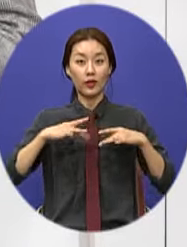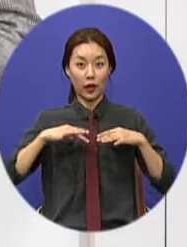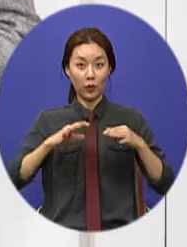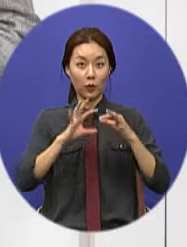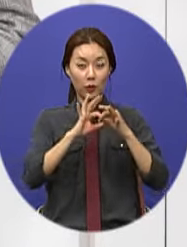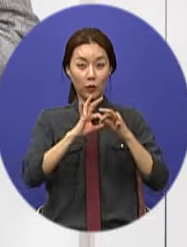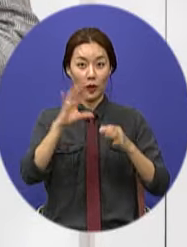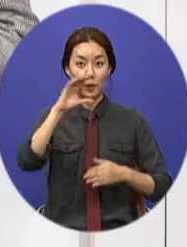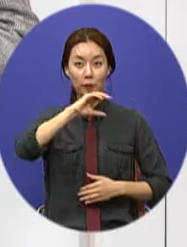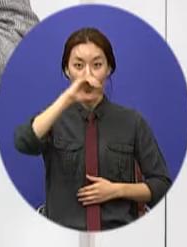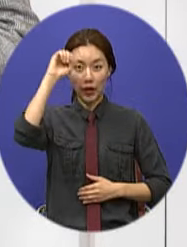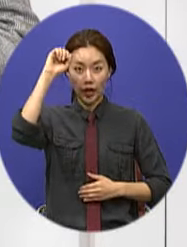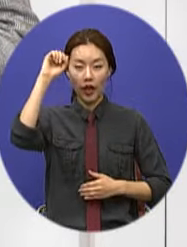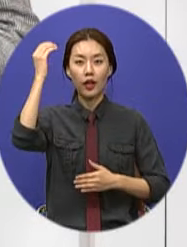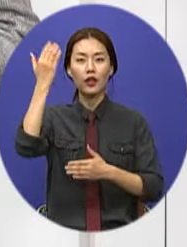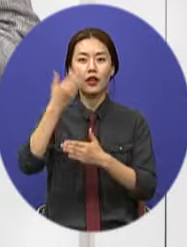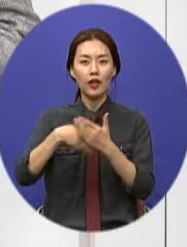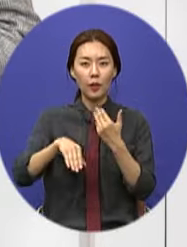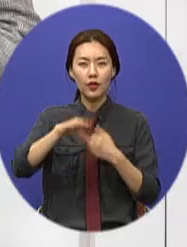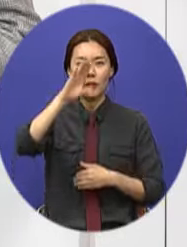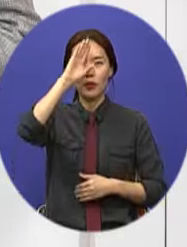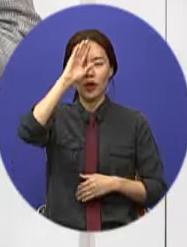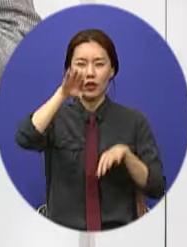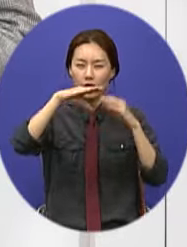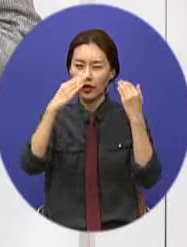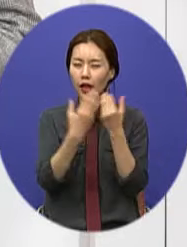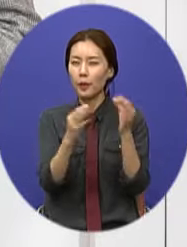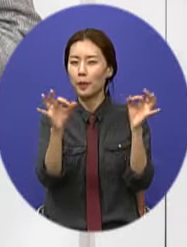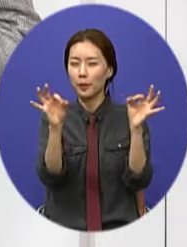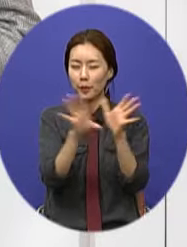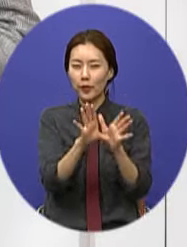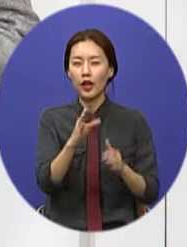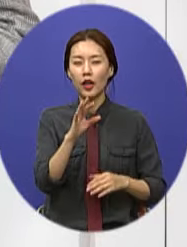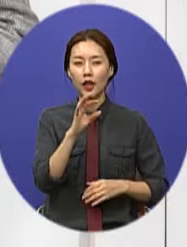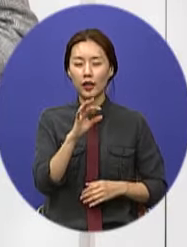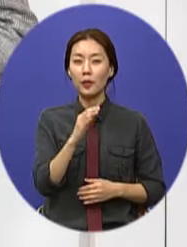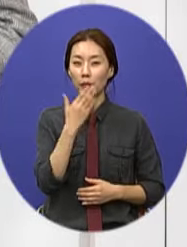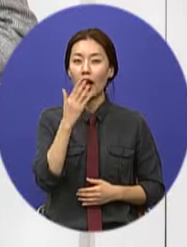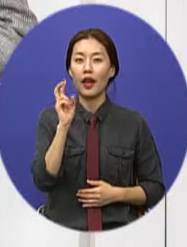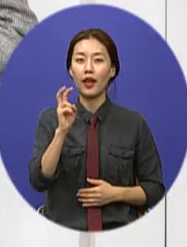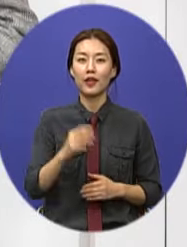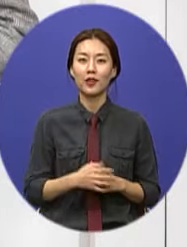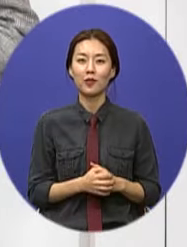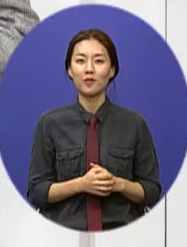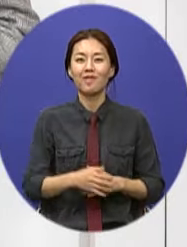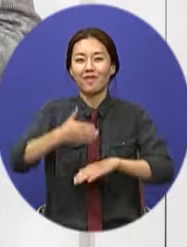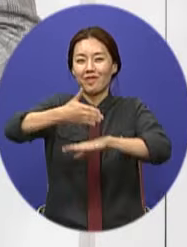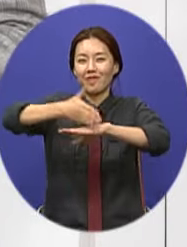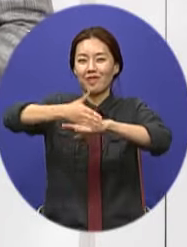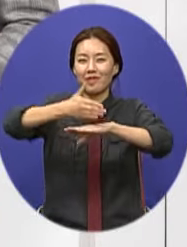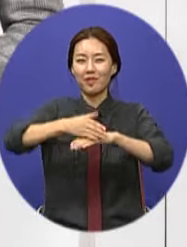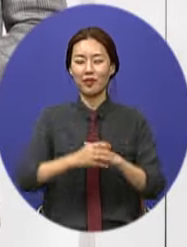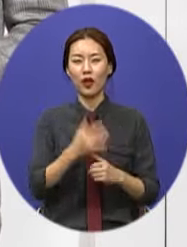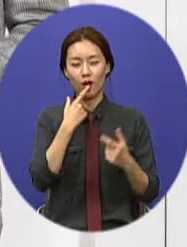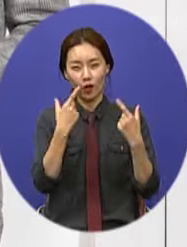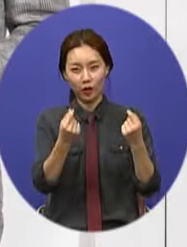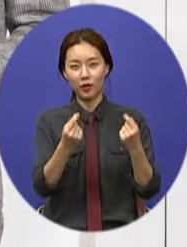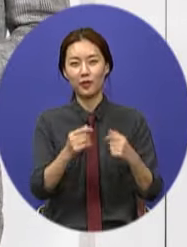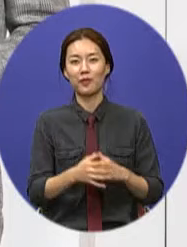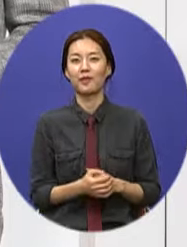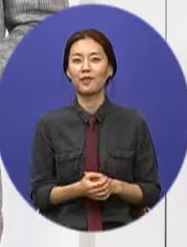되셨으니까 네. 그 예예. 나머지 아픈 게 완전히 다 싹 나으실 거예요. 예, 아유 감사해요. 당연히